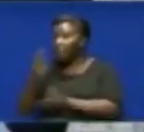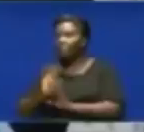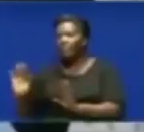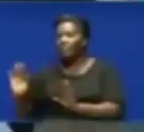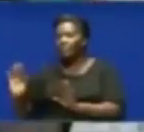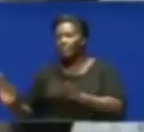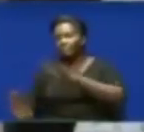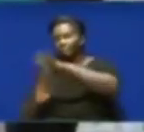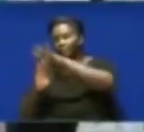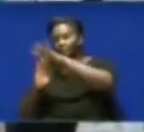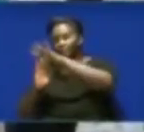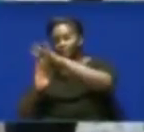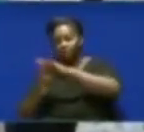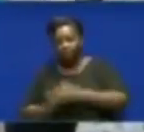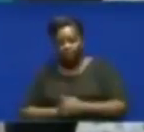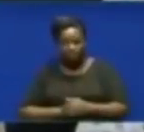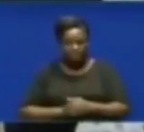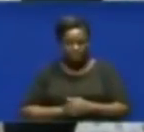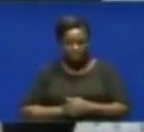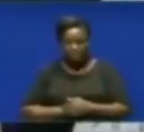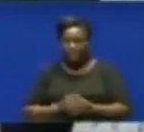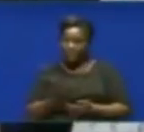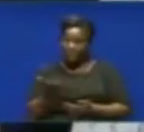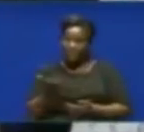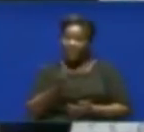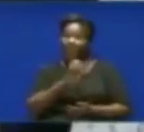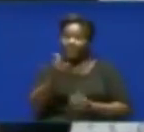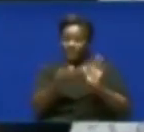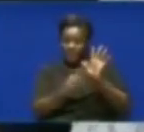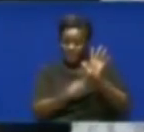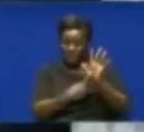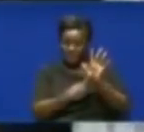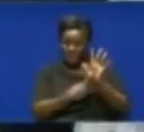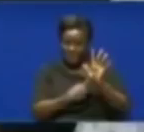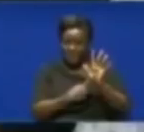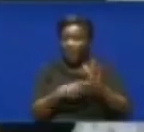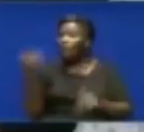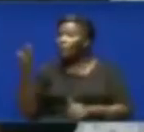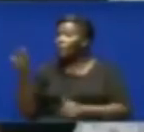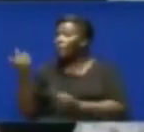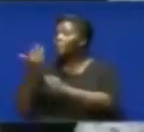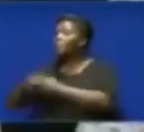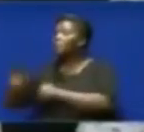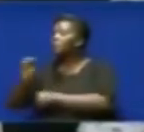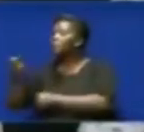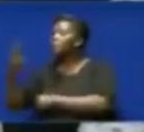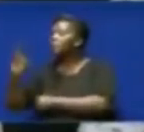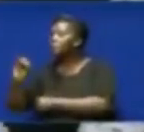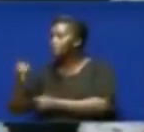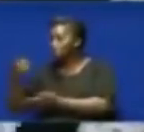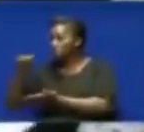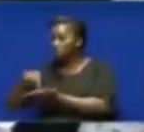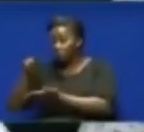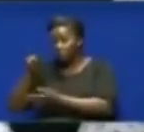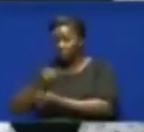iko shilingi 6,000. Hala nauza 20,000 mjini.